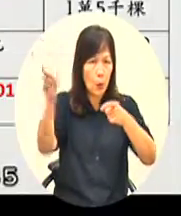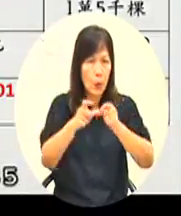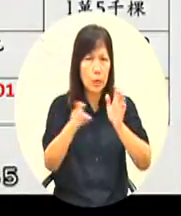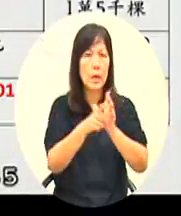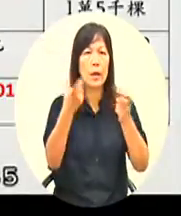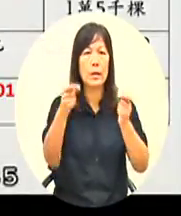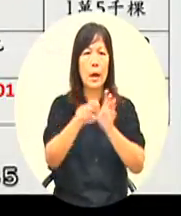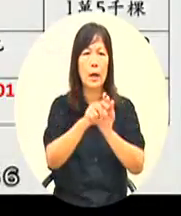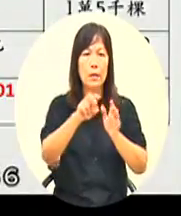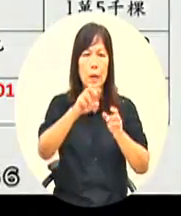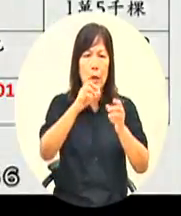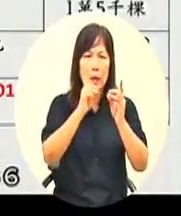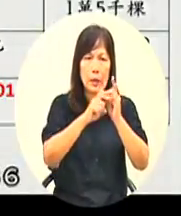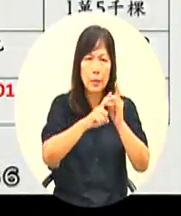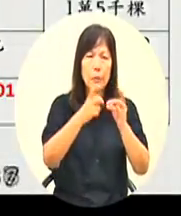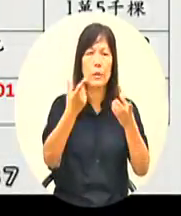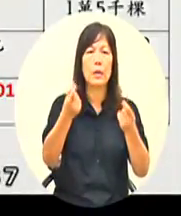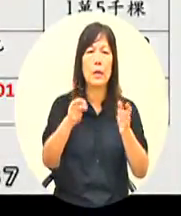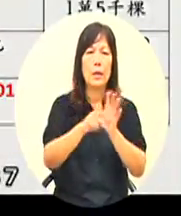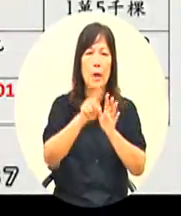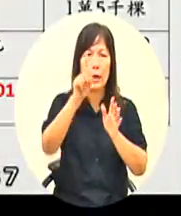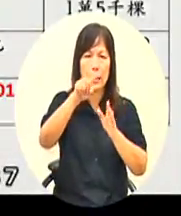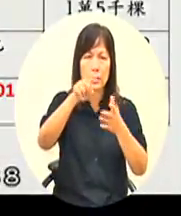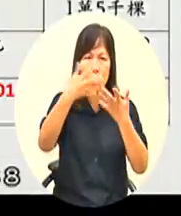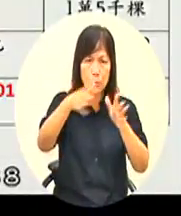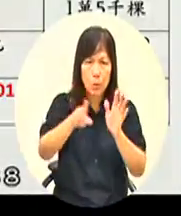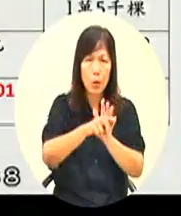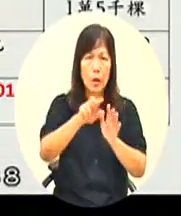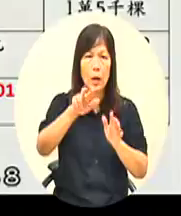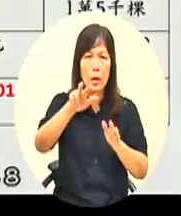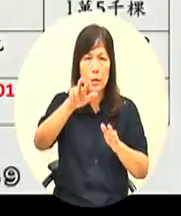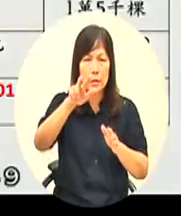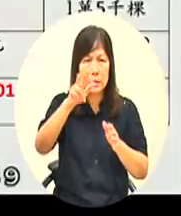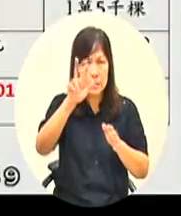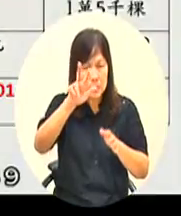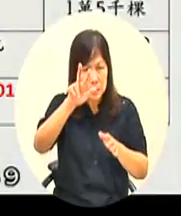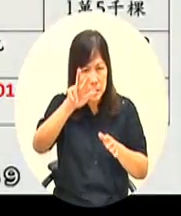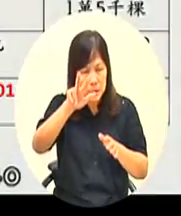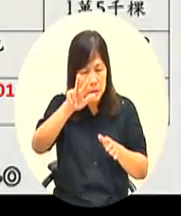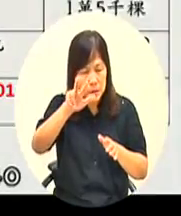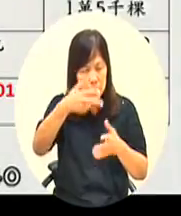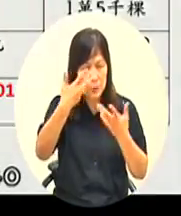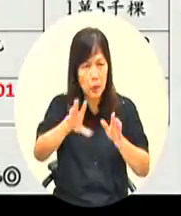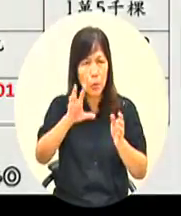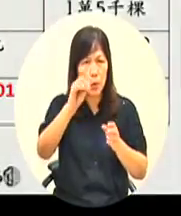特也是1000多万，梅基台风也有1000多万哦。所以说，